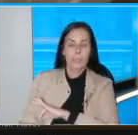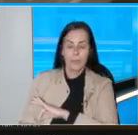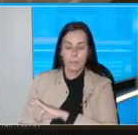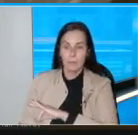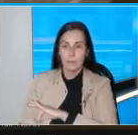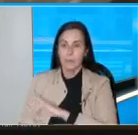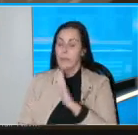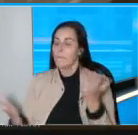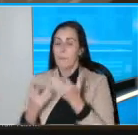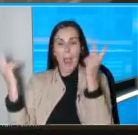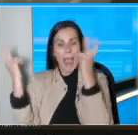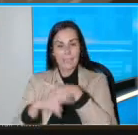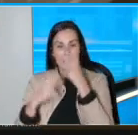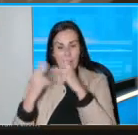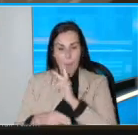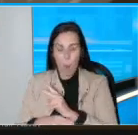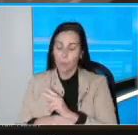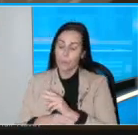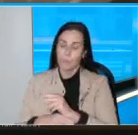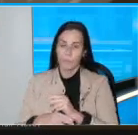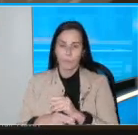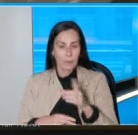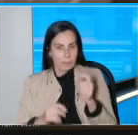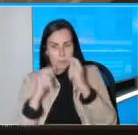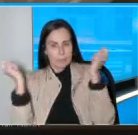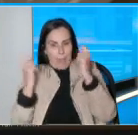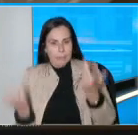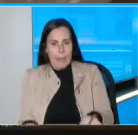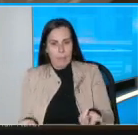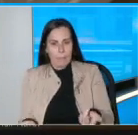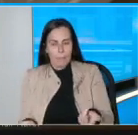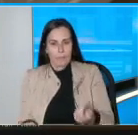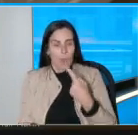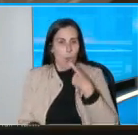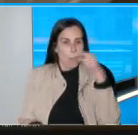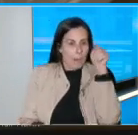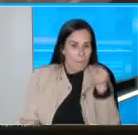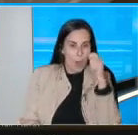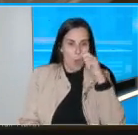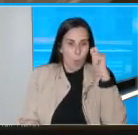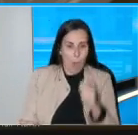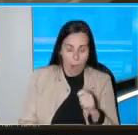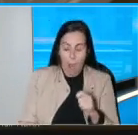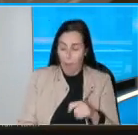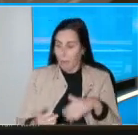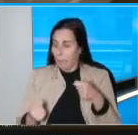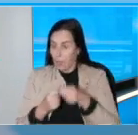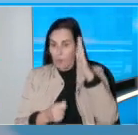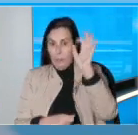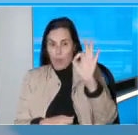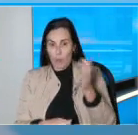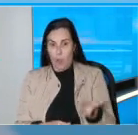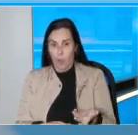שלישי, וההסכמות שאליהן הגיעו או לא הגיעו. לא, זה מדהים, אז מעדכנים אותו לגבי ההסכמות שאליהן הגיעו לגבי עתיד המדינה